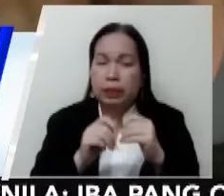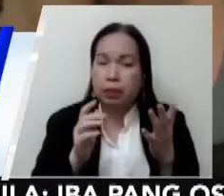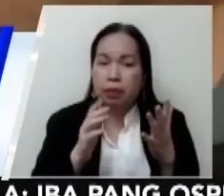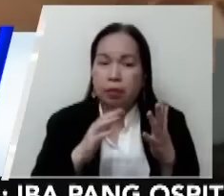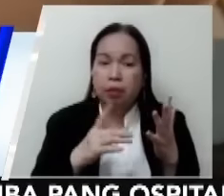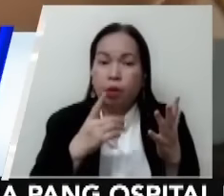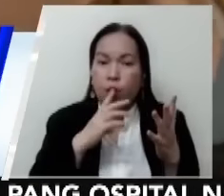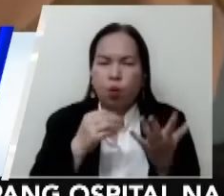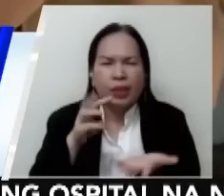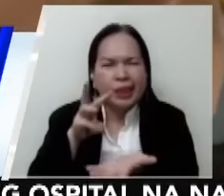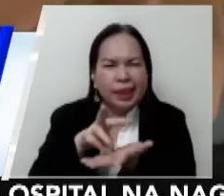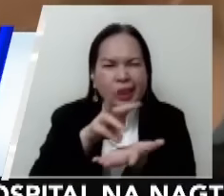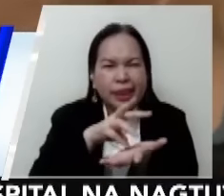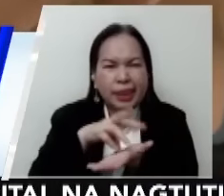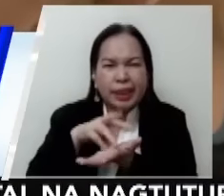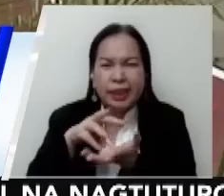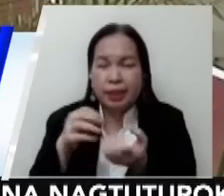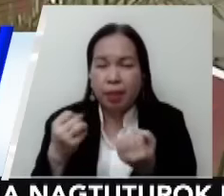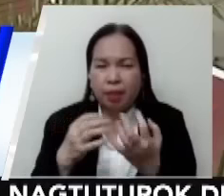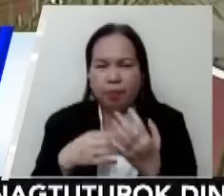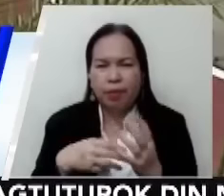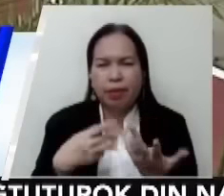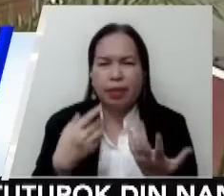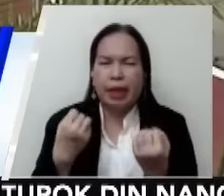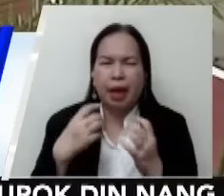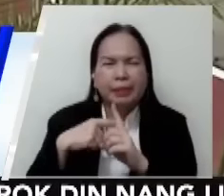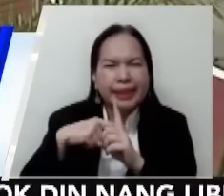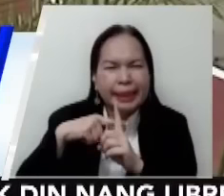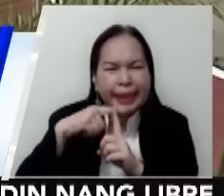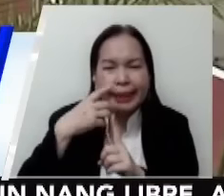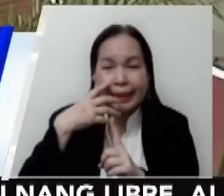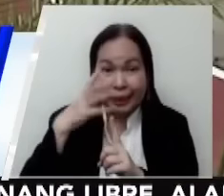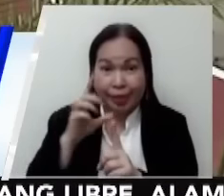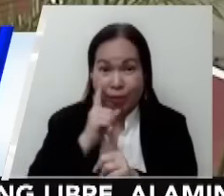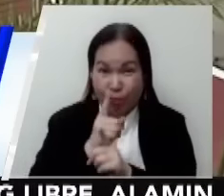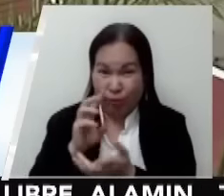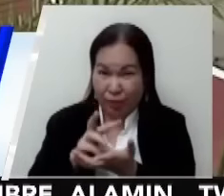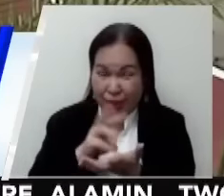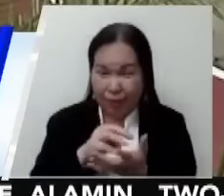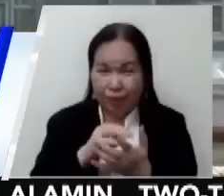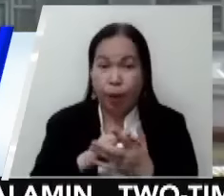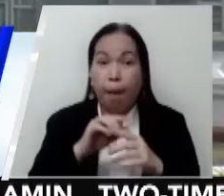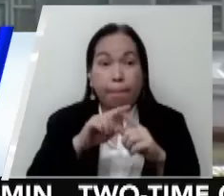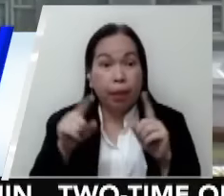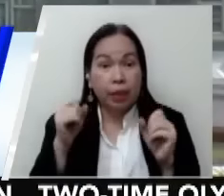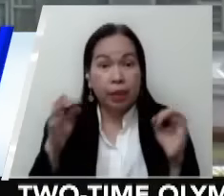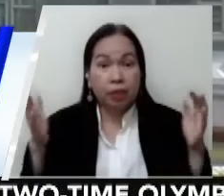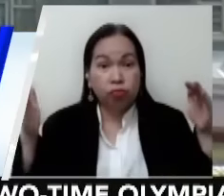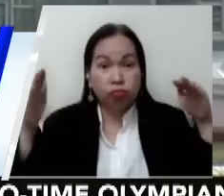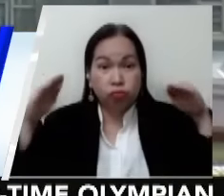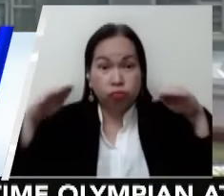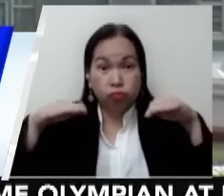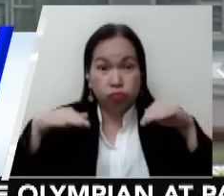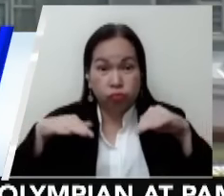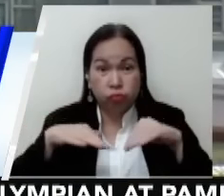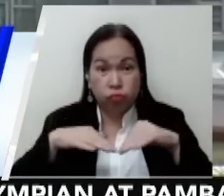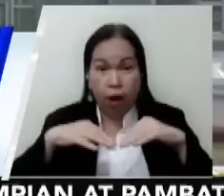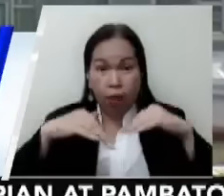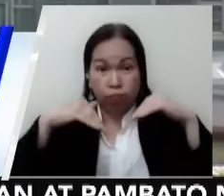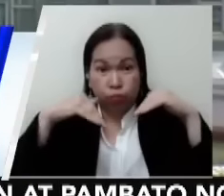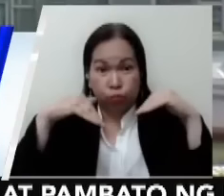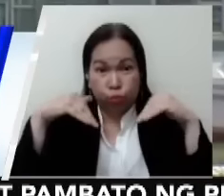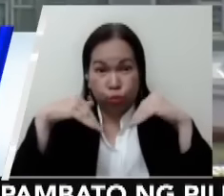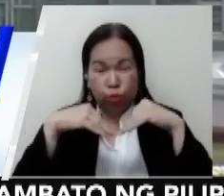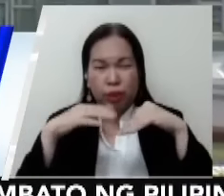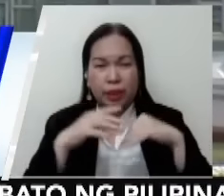urbanized, relatively mas mataas yung temperature niya. Kapag ang lugar ay valley o napapagitna sa dalawang bundok gaya ng Cagayan,